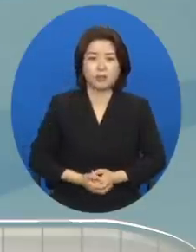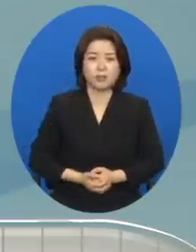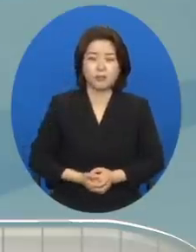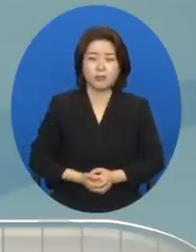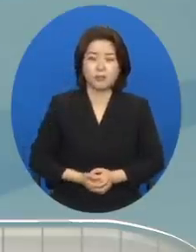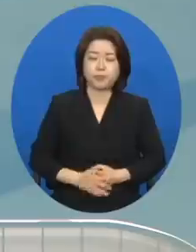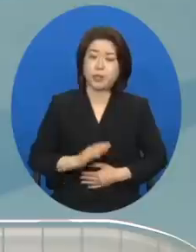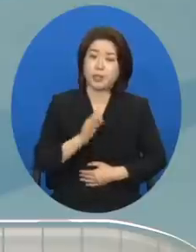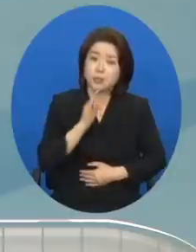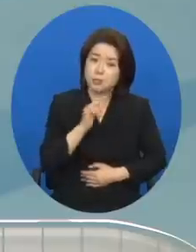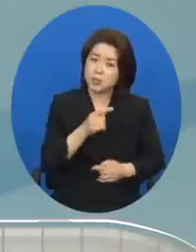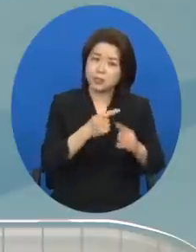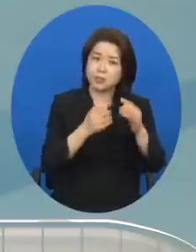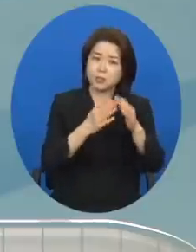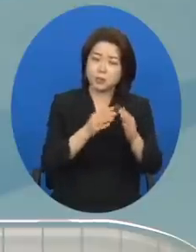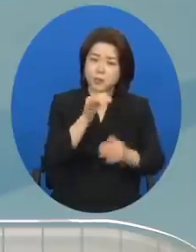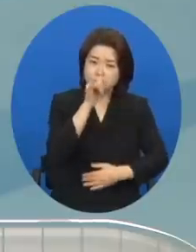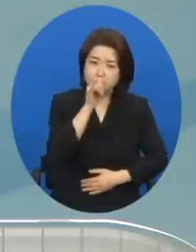과연 그런 교회가 있을까요?